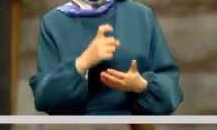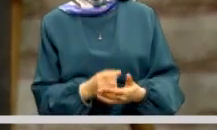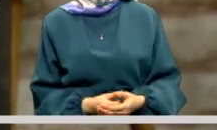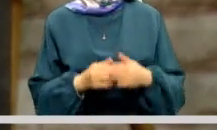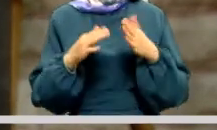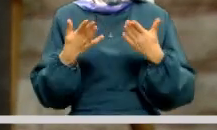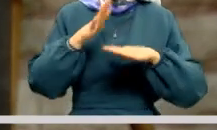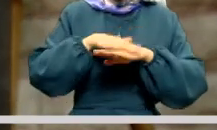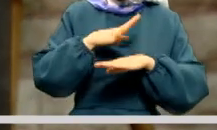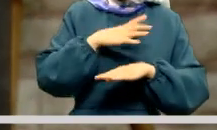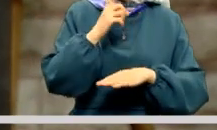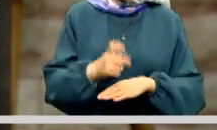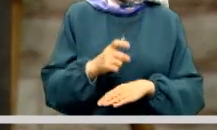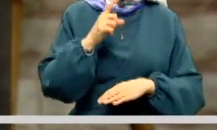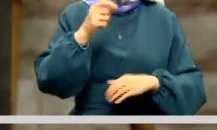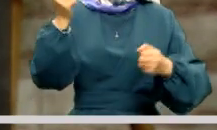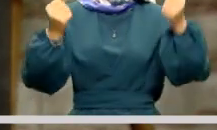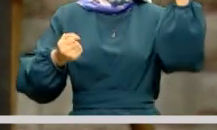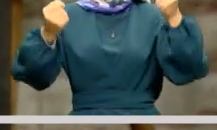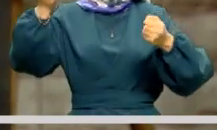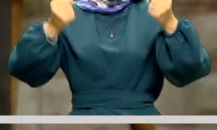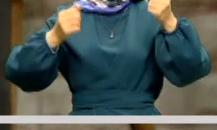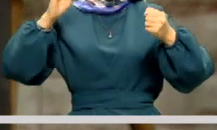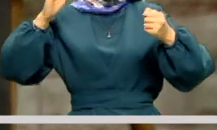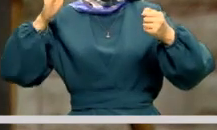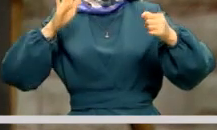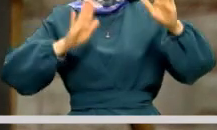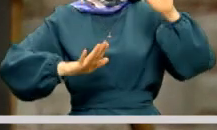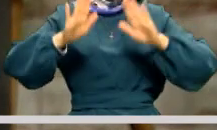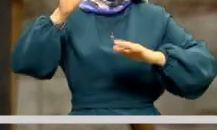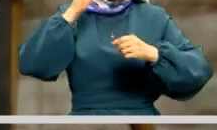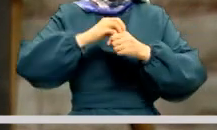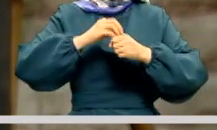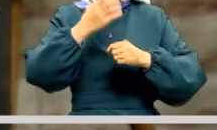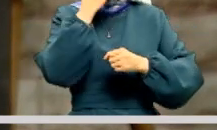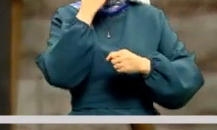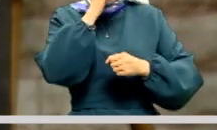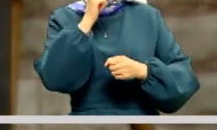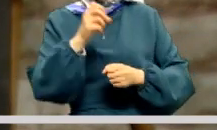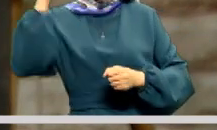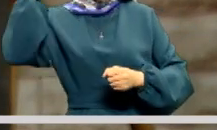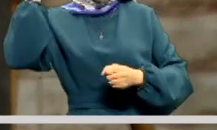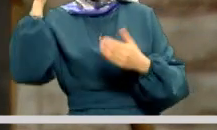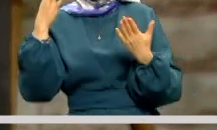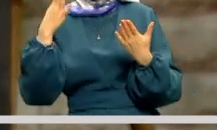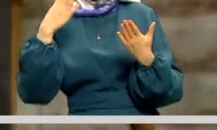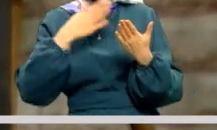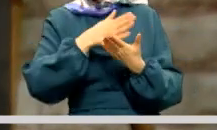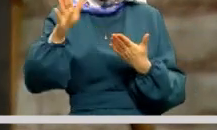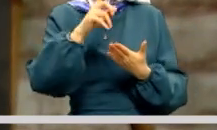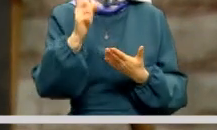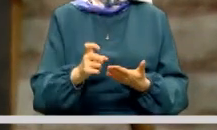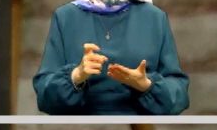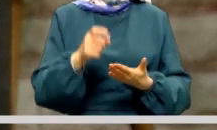yani bir araçla giderken trafikte bekliyor muyuz ışıkta yoksa geçiyor muyuz Nitekim bunları